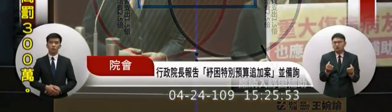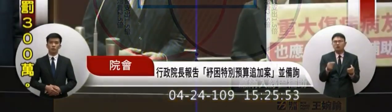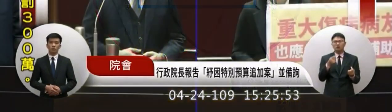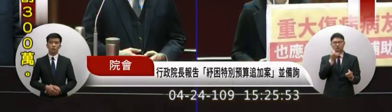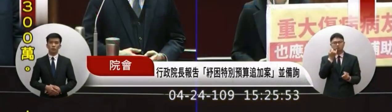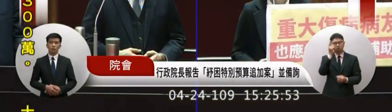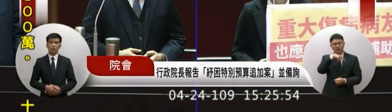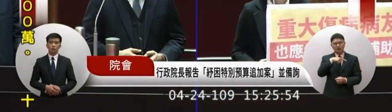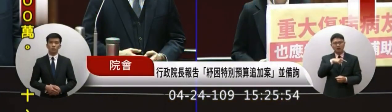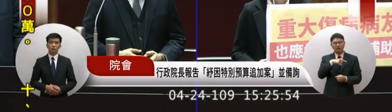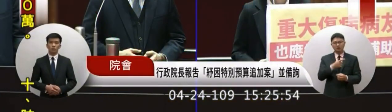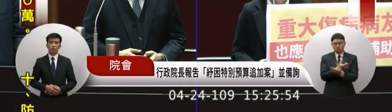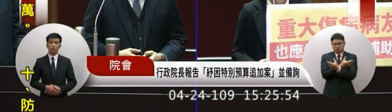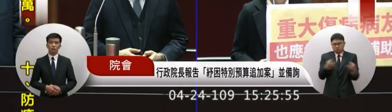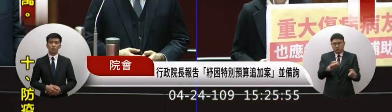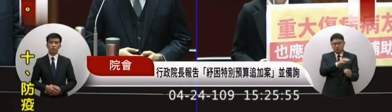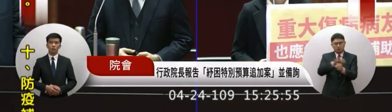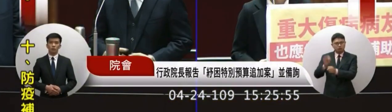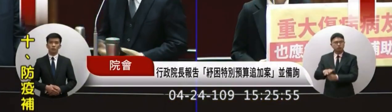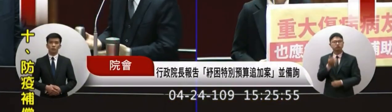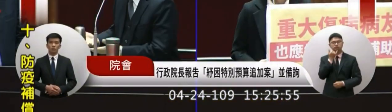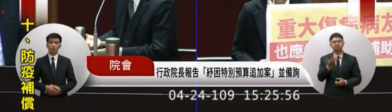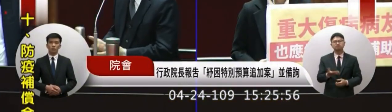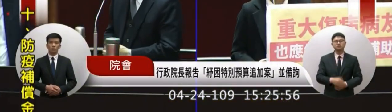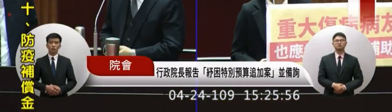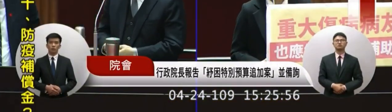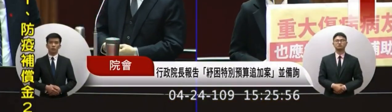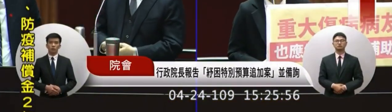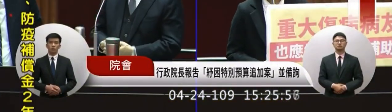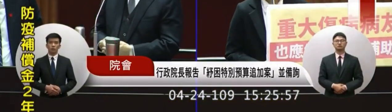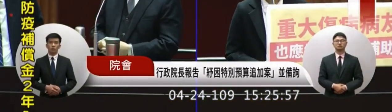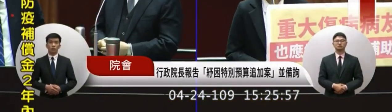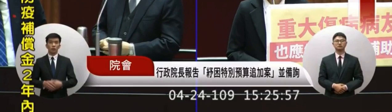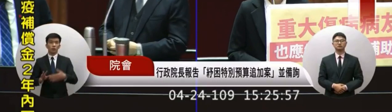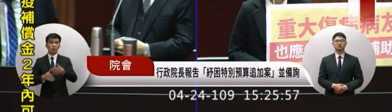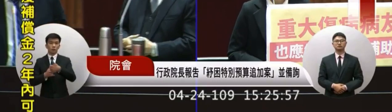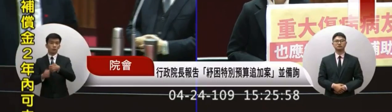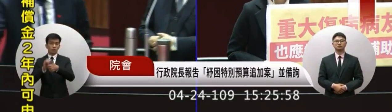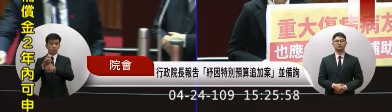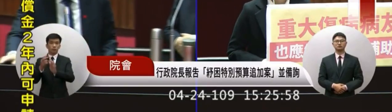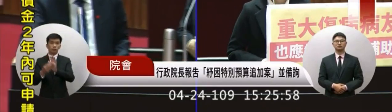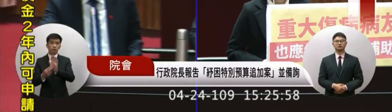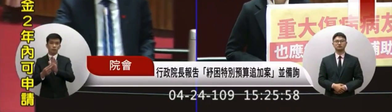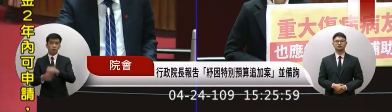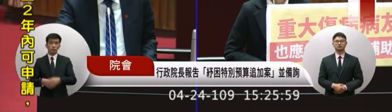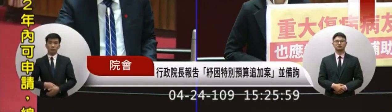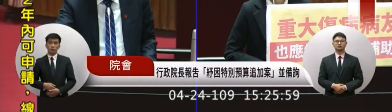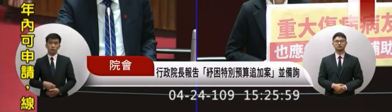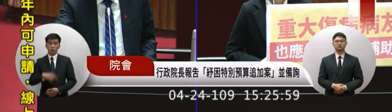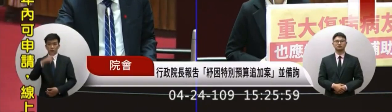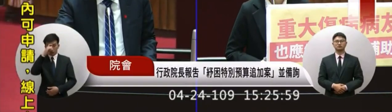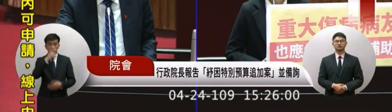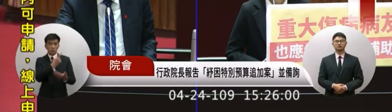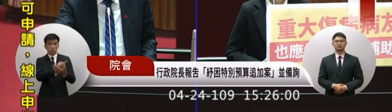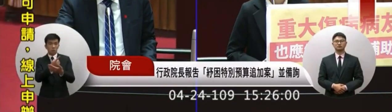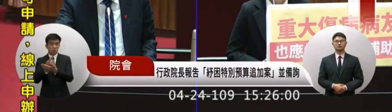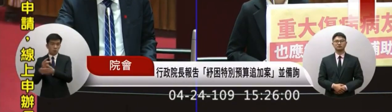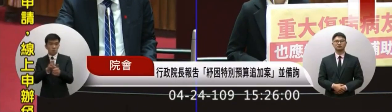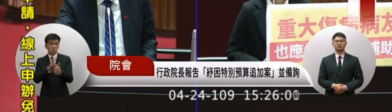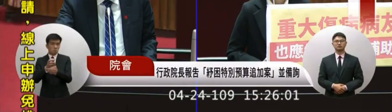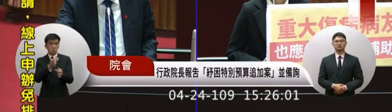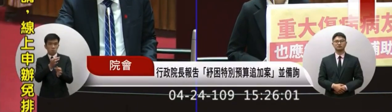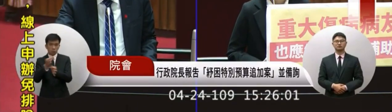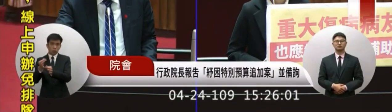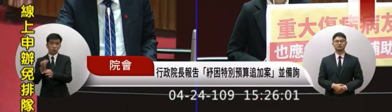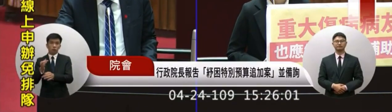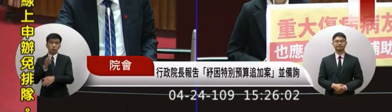是不是能够与陆军沾的一起来列入纾困的补助。 跟委员说明， 能够照顾所有人，当然是政府希望做到